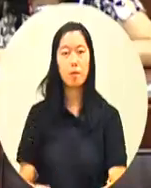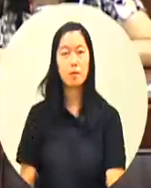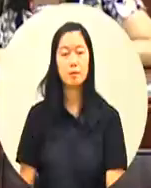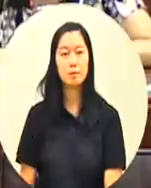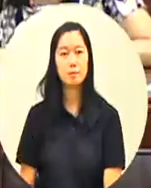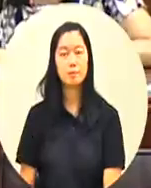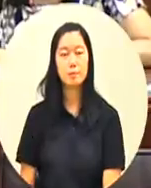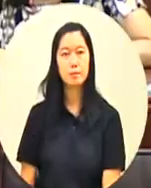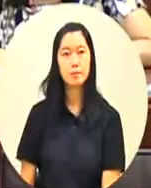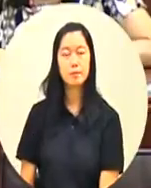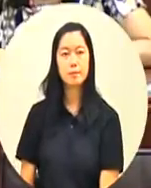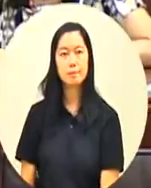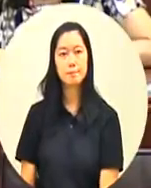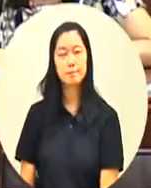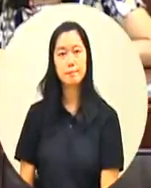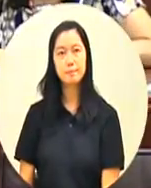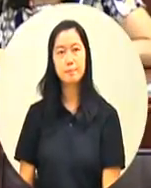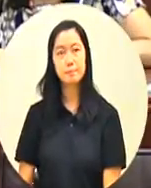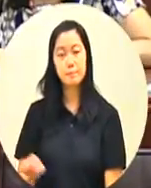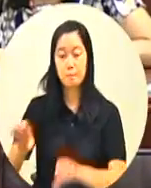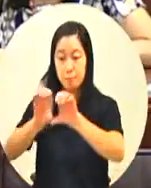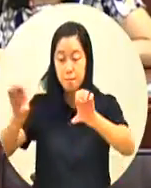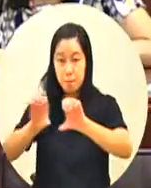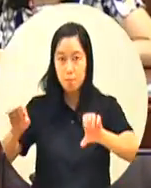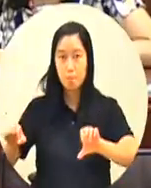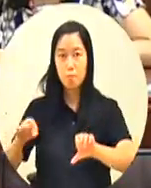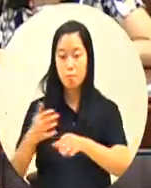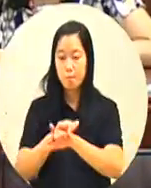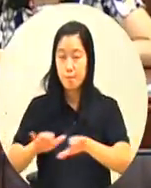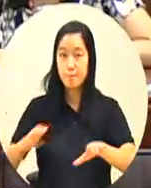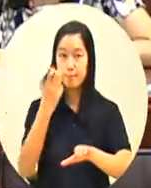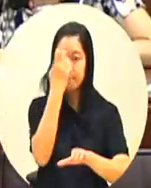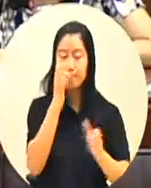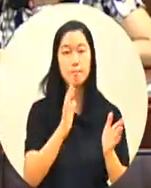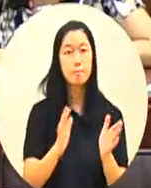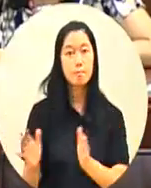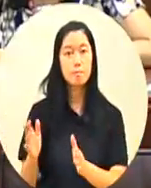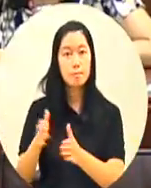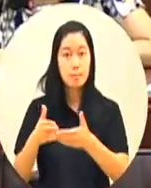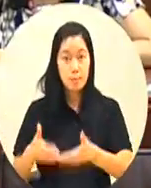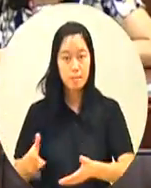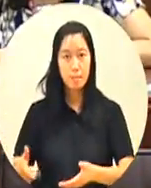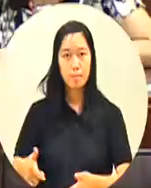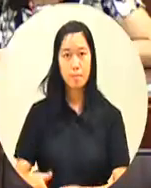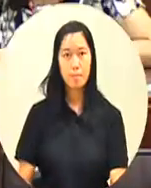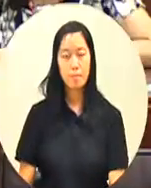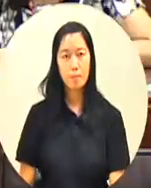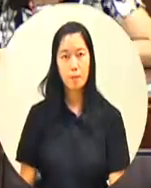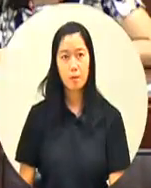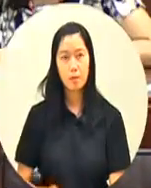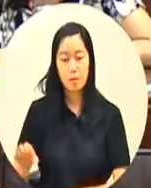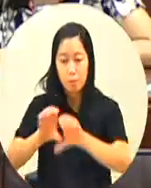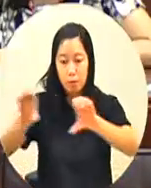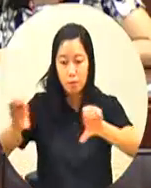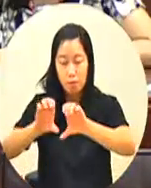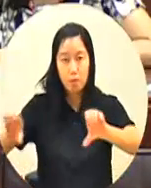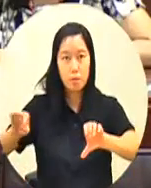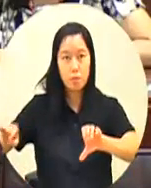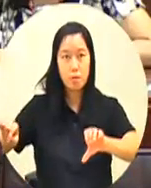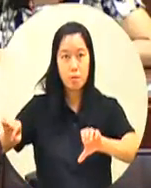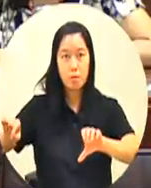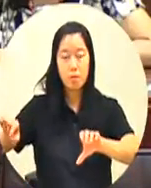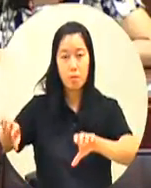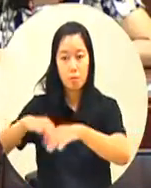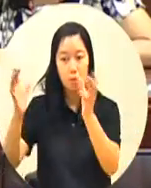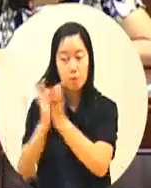做说明，其实管线安全管理最重要的是要把那个大脑，就是其实是管线的所有人